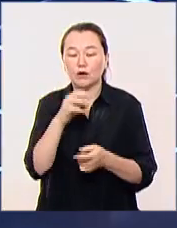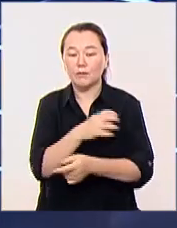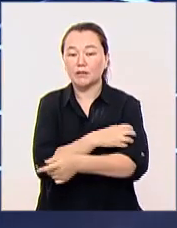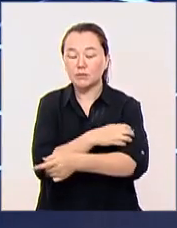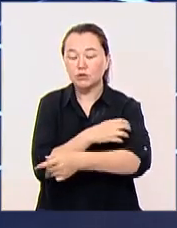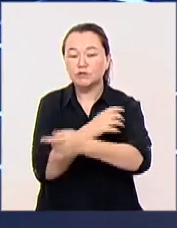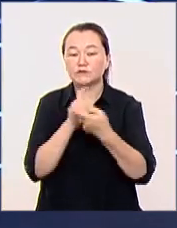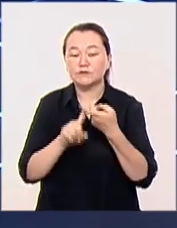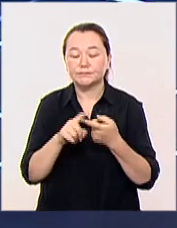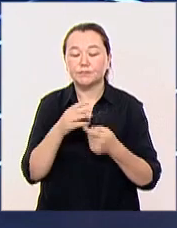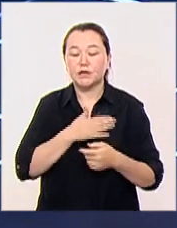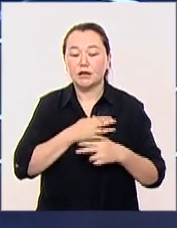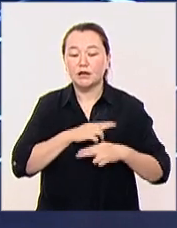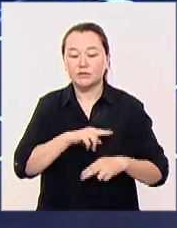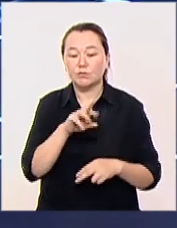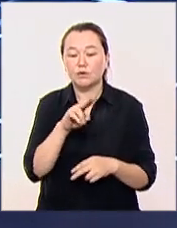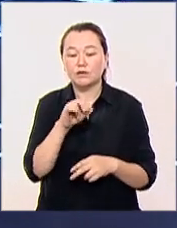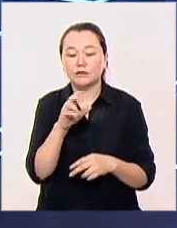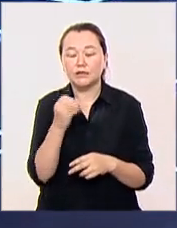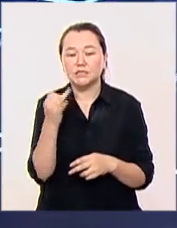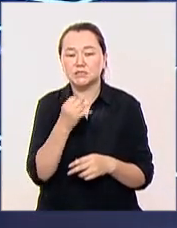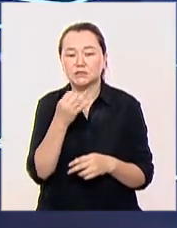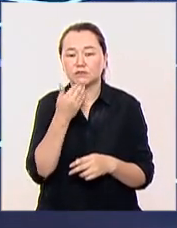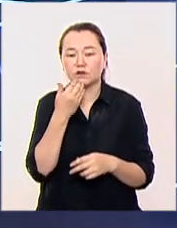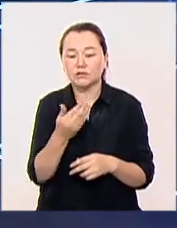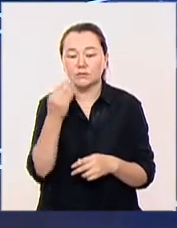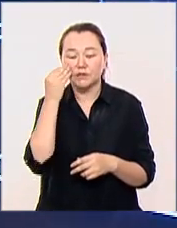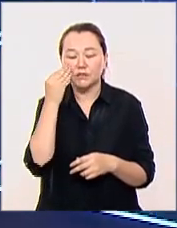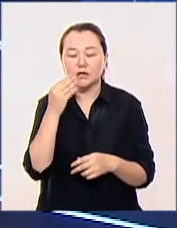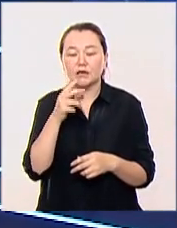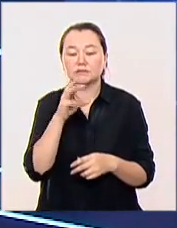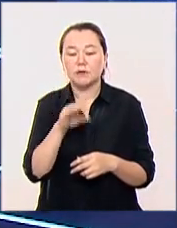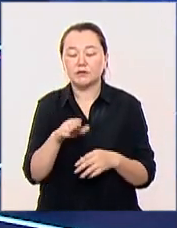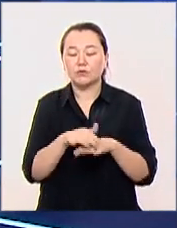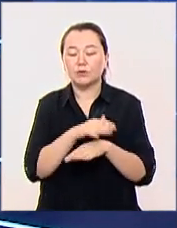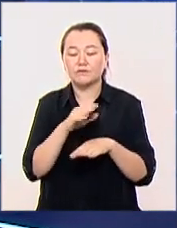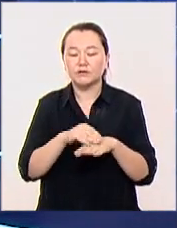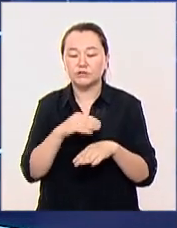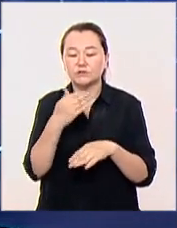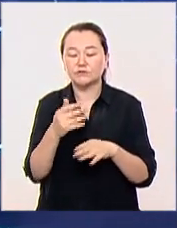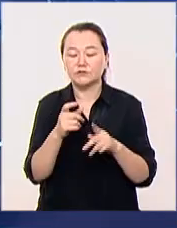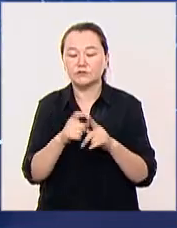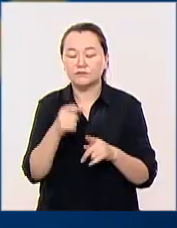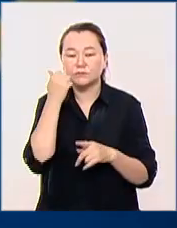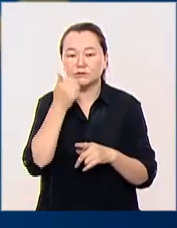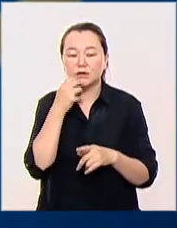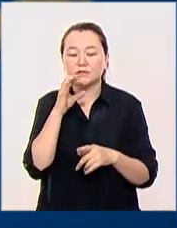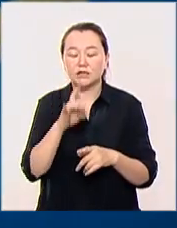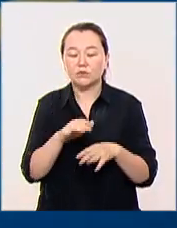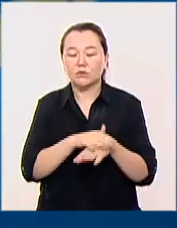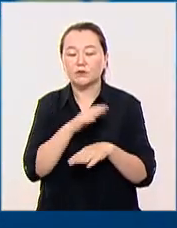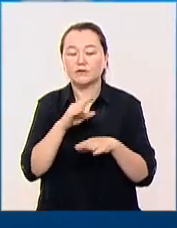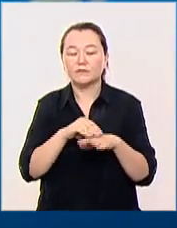полномочий. Моя коллега Полина Булава поинтересовалась мнением эксперта. Полина, добрый вечер, и тебе слово. Спасибо, Оскар. Добрый